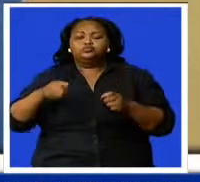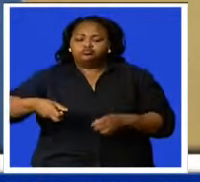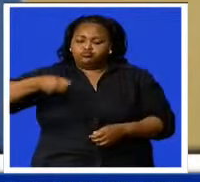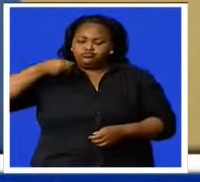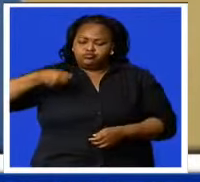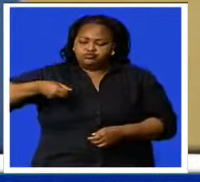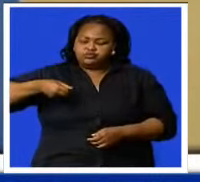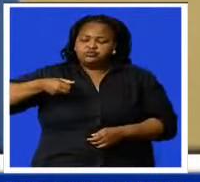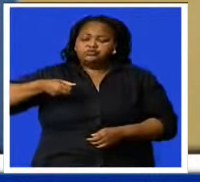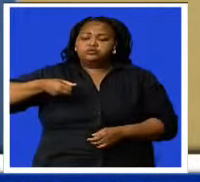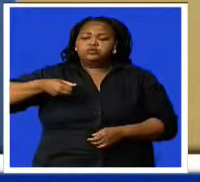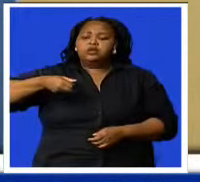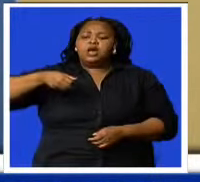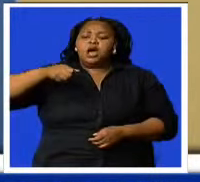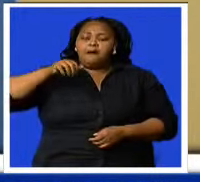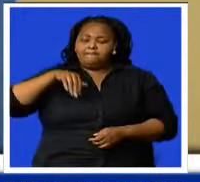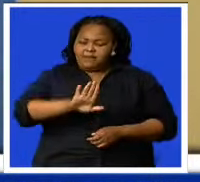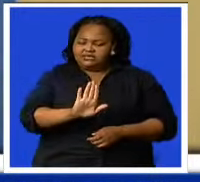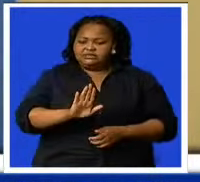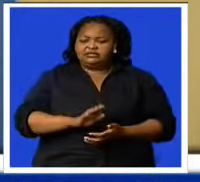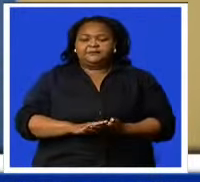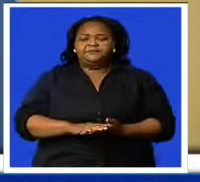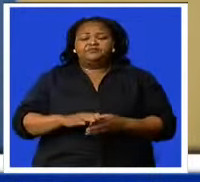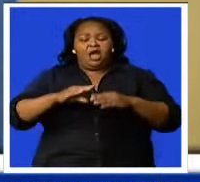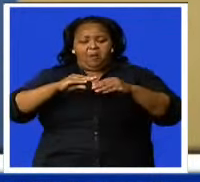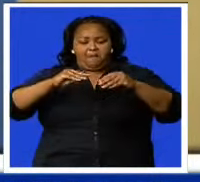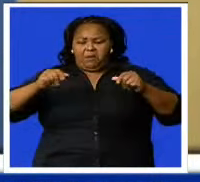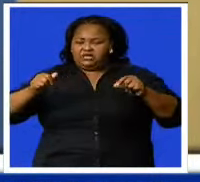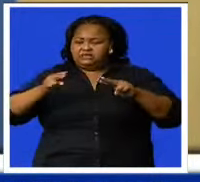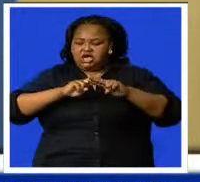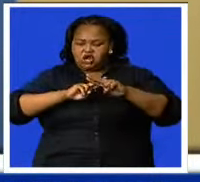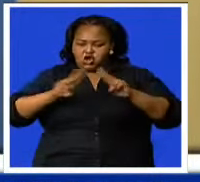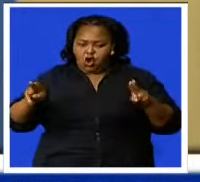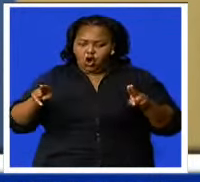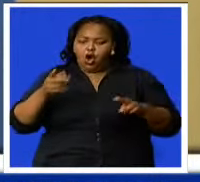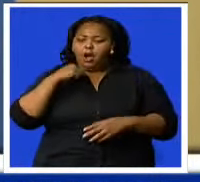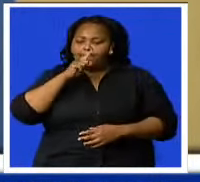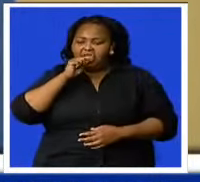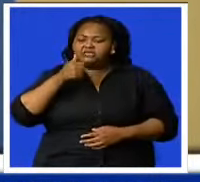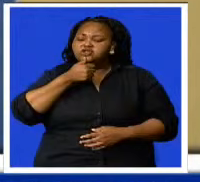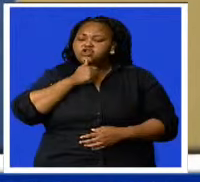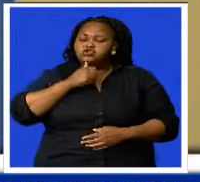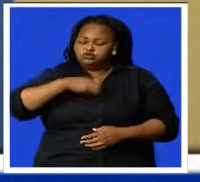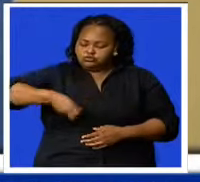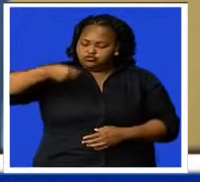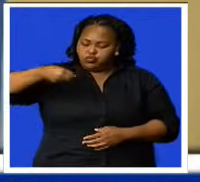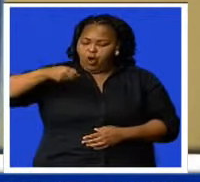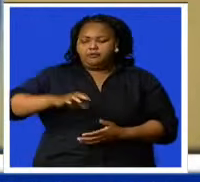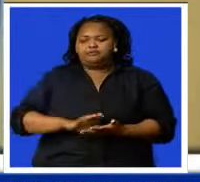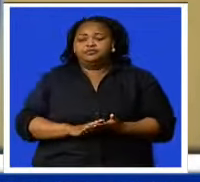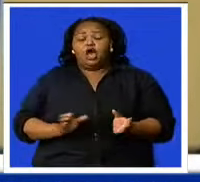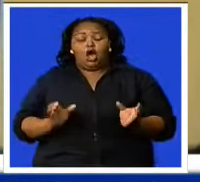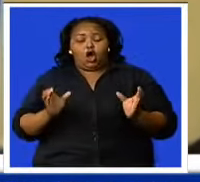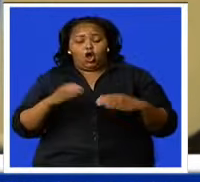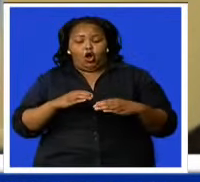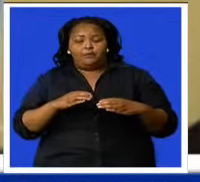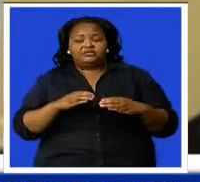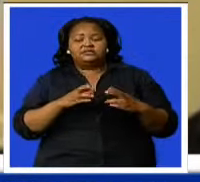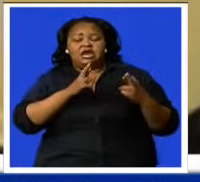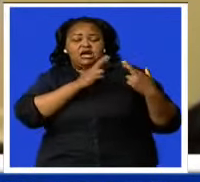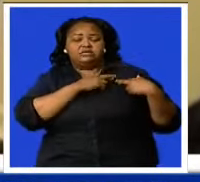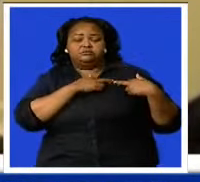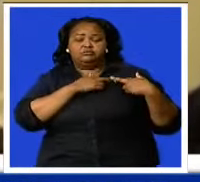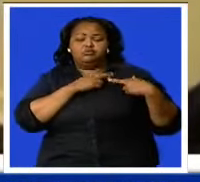etitolo letikhulu telive kepha basale basebentisa tikhwama. Libandla lelengamele temvelo kuleli liphume